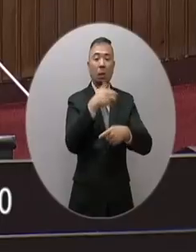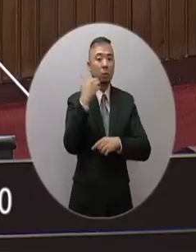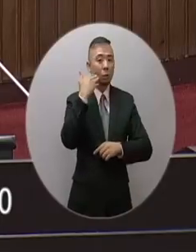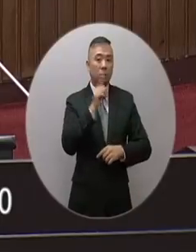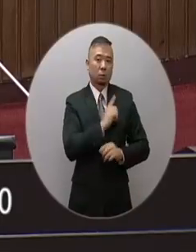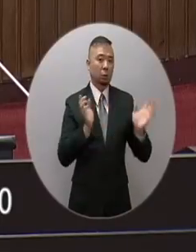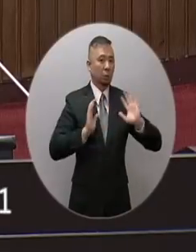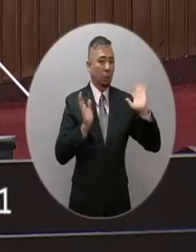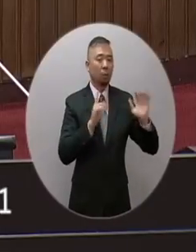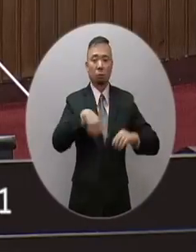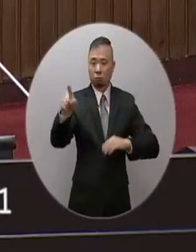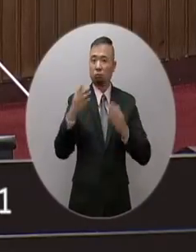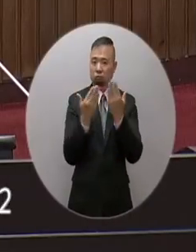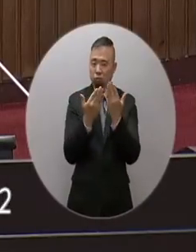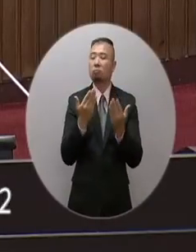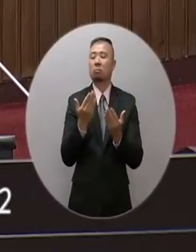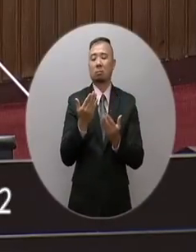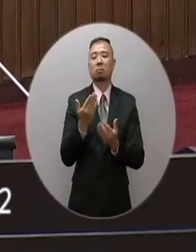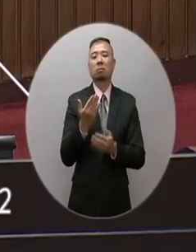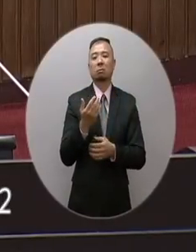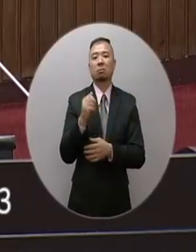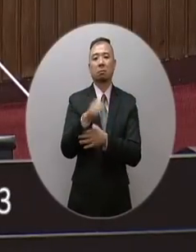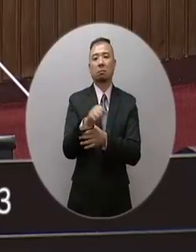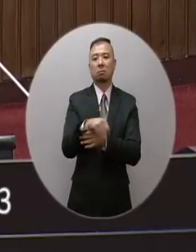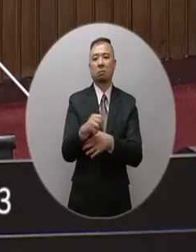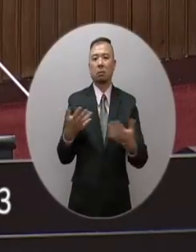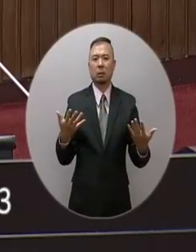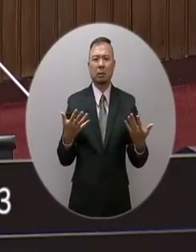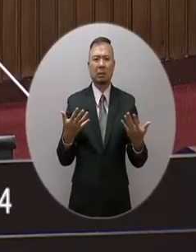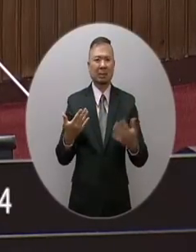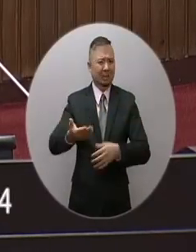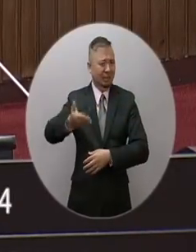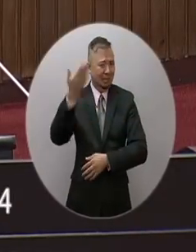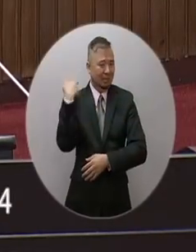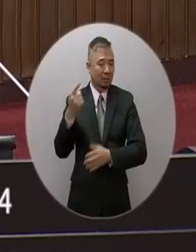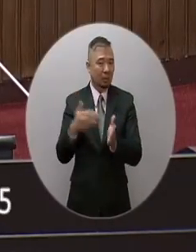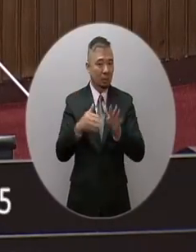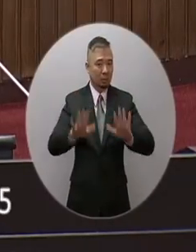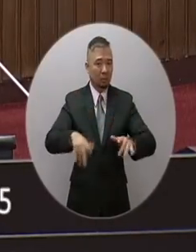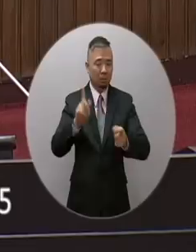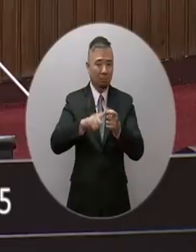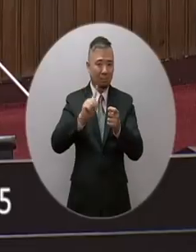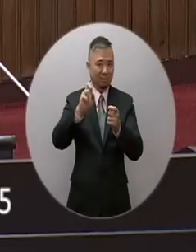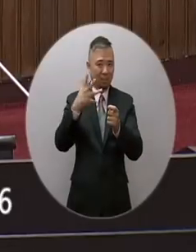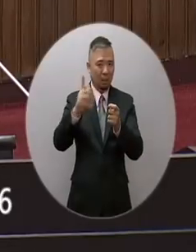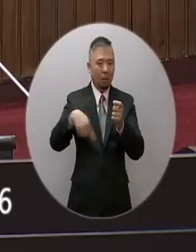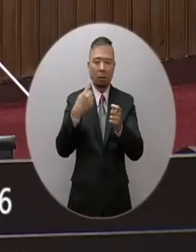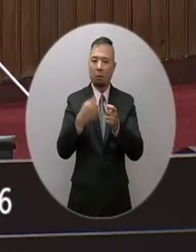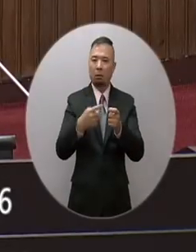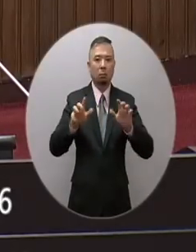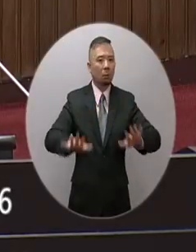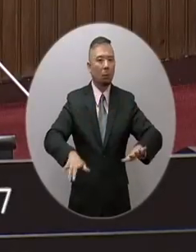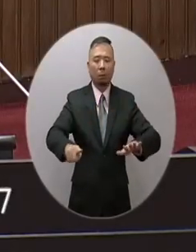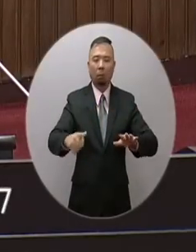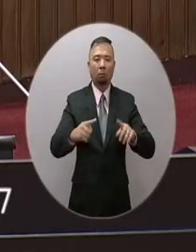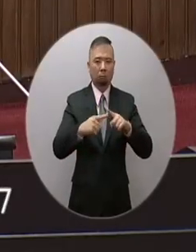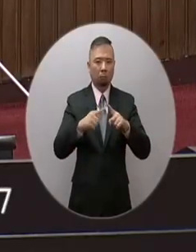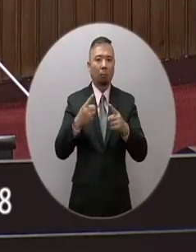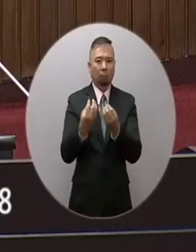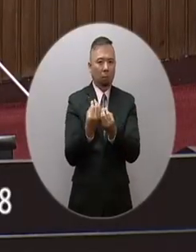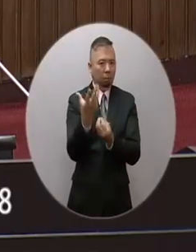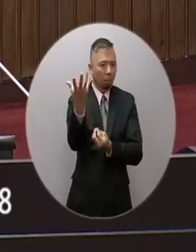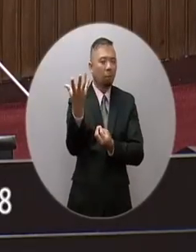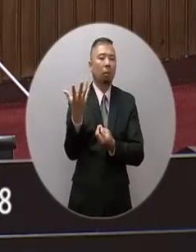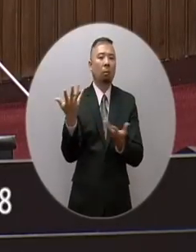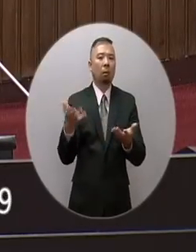书，是8年来的新高，而且比例正在上升当中。政治上，人民感受